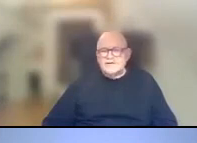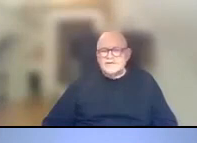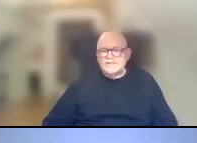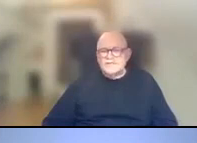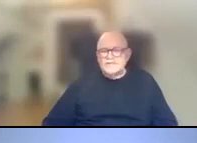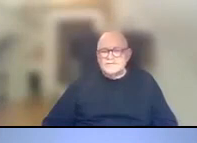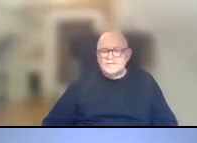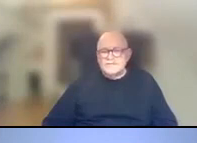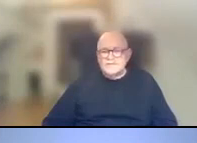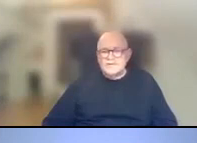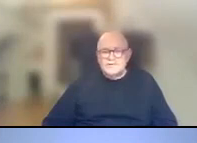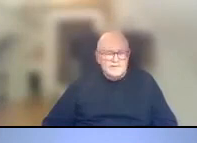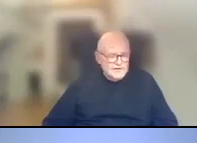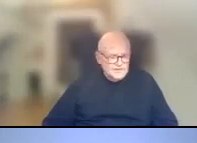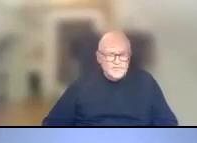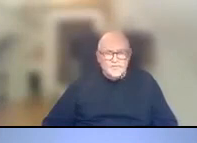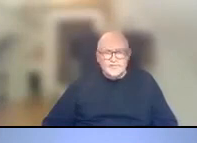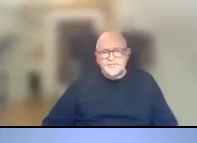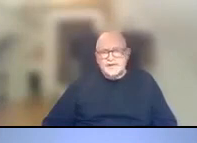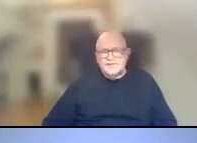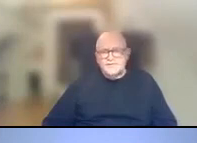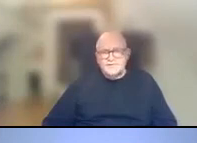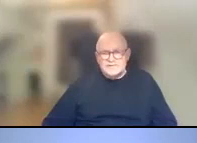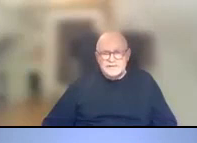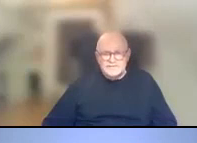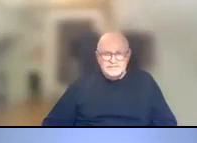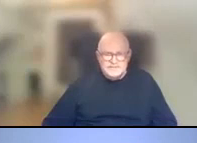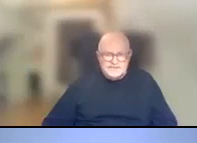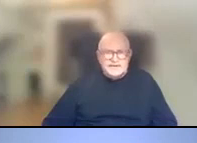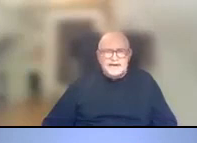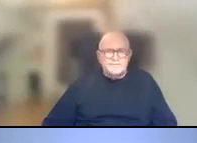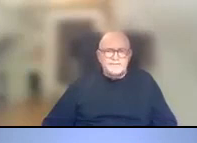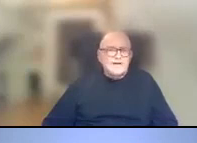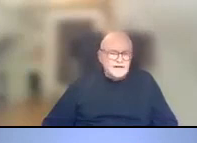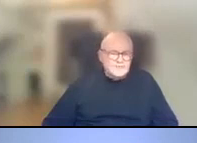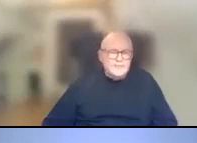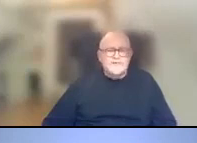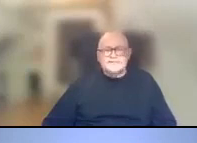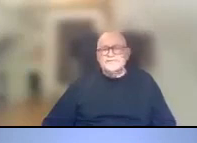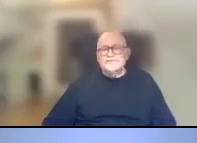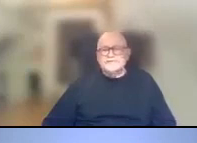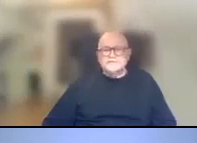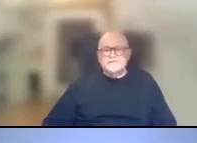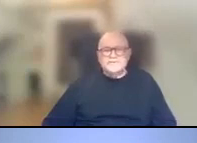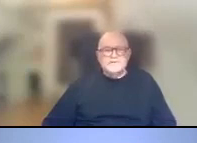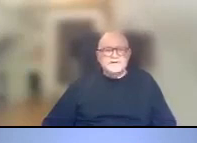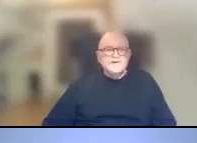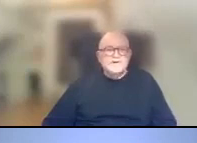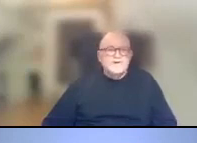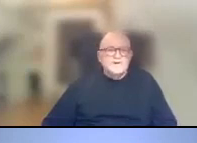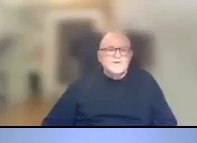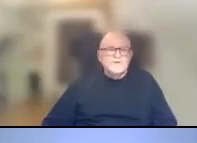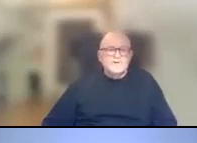aktive Handlungen, die eine sofortige Beendigung des Lebens zum Ziel haben. Also was die Motivation